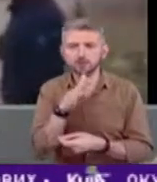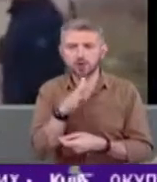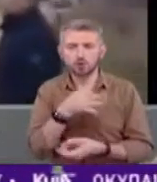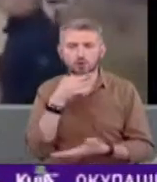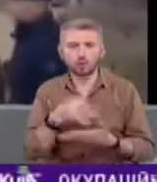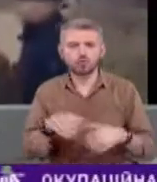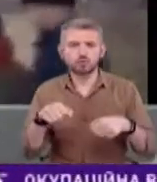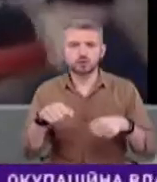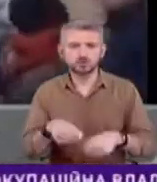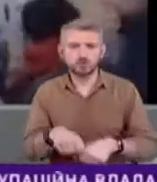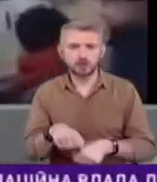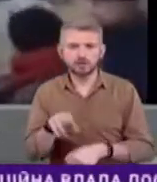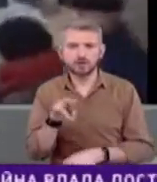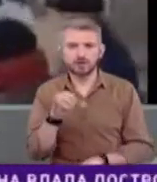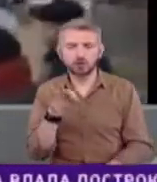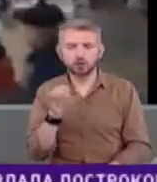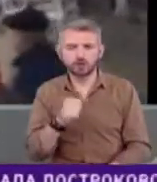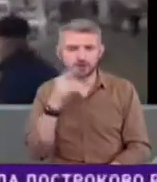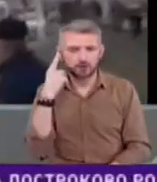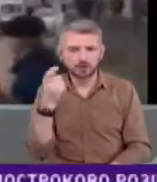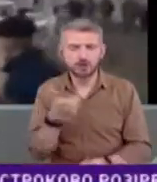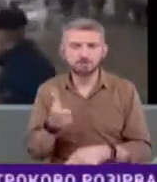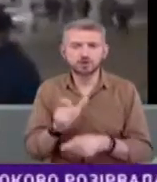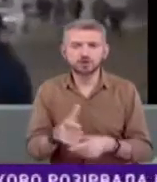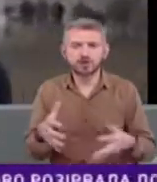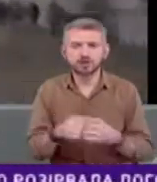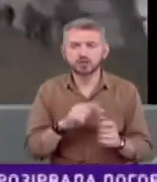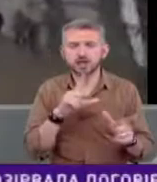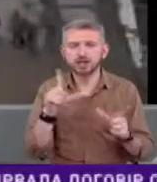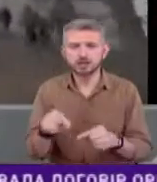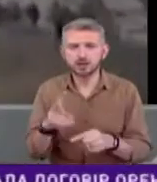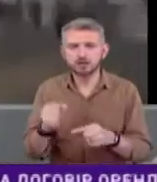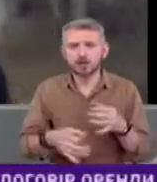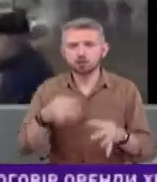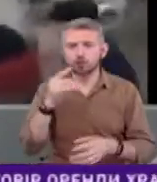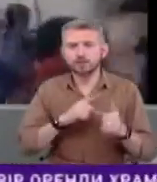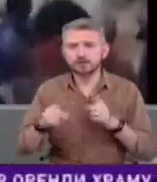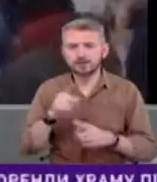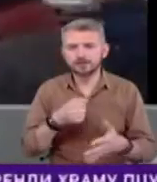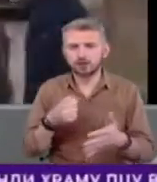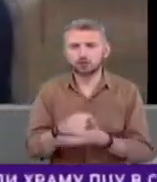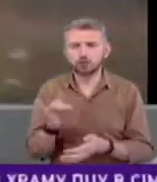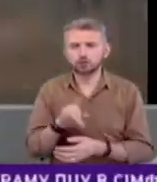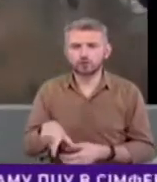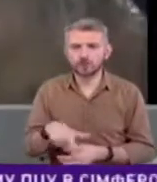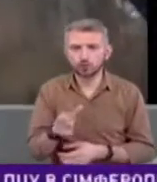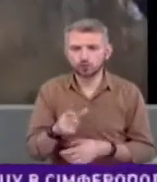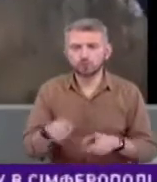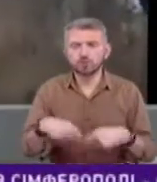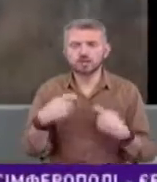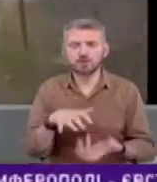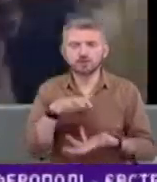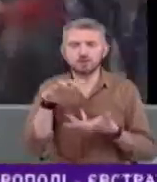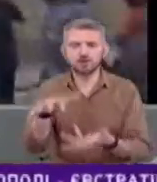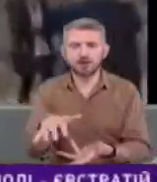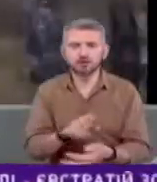омбудсмен Людмила Денісова заявила, що більшість затриманих їздили на судові засідання до Ростова-на-Дону передавати передачі